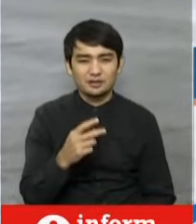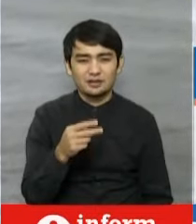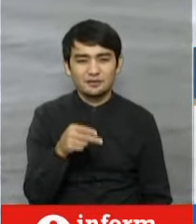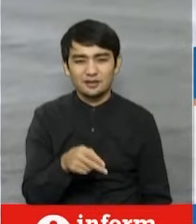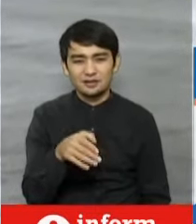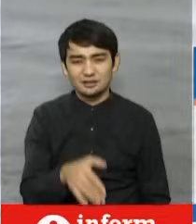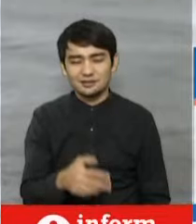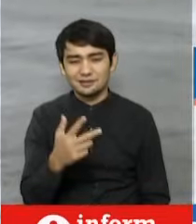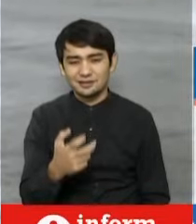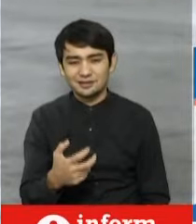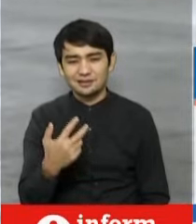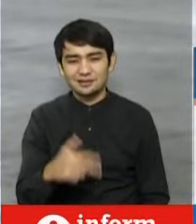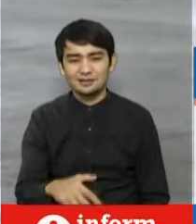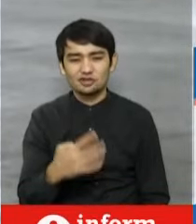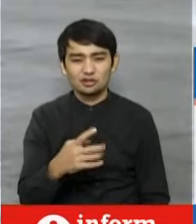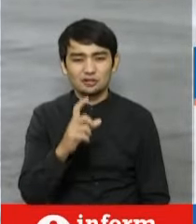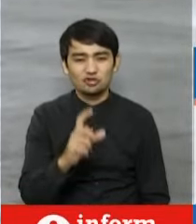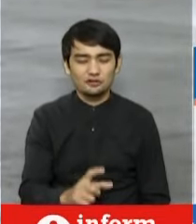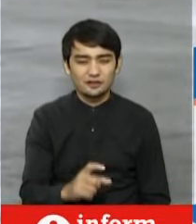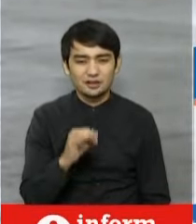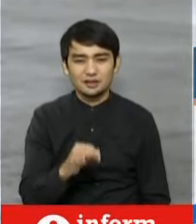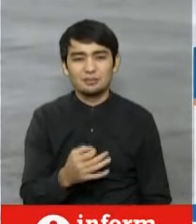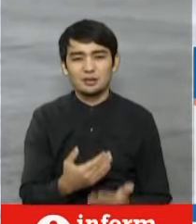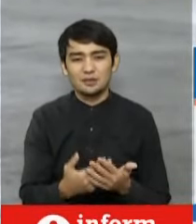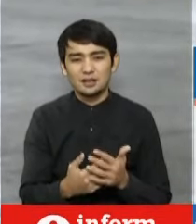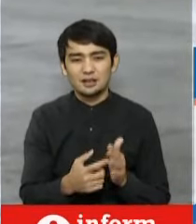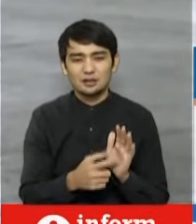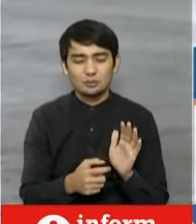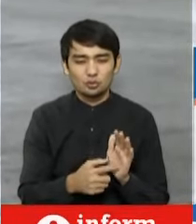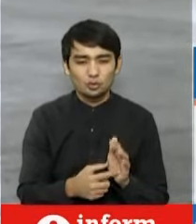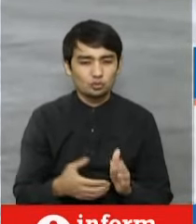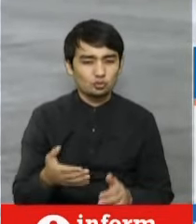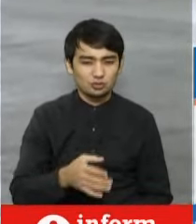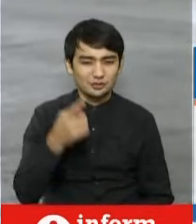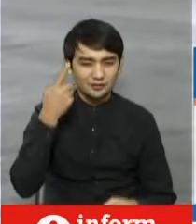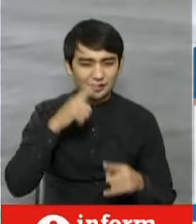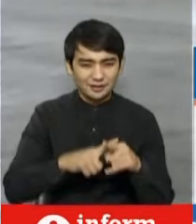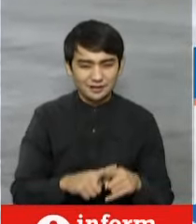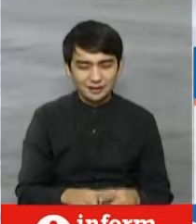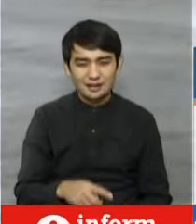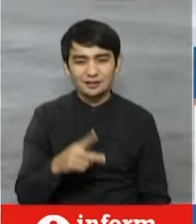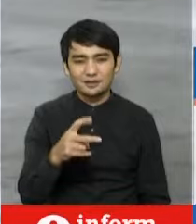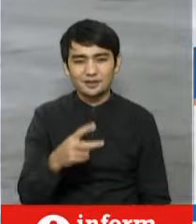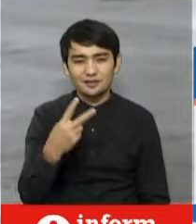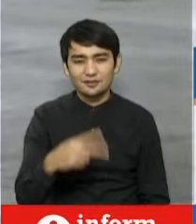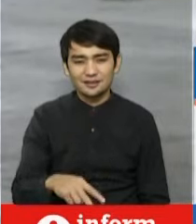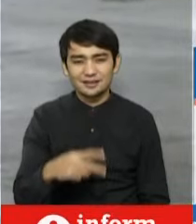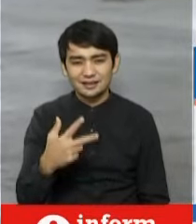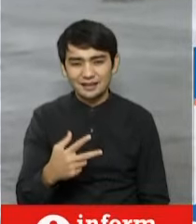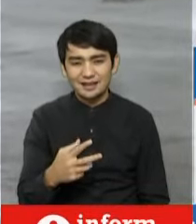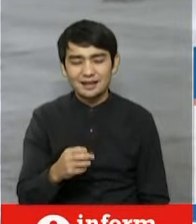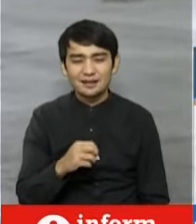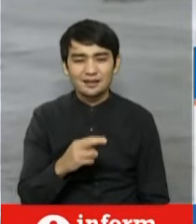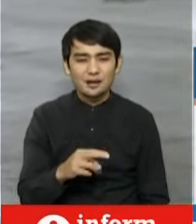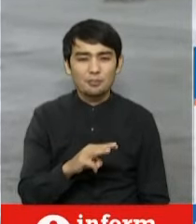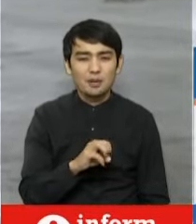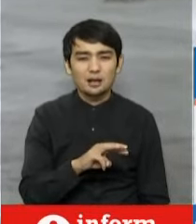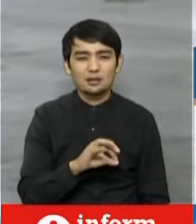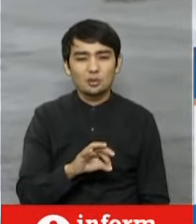2334 человека, более 700 единиц техники, 223 единицы мотопомпы,